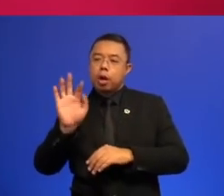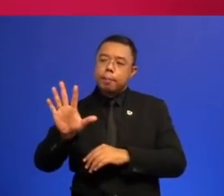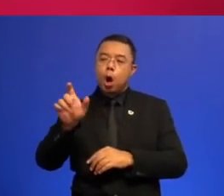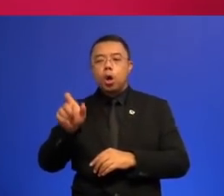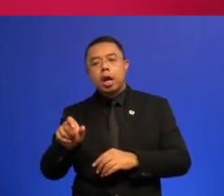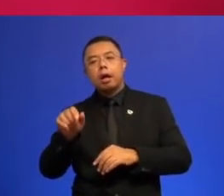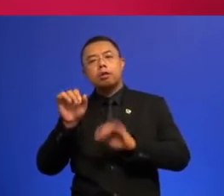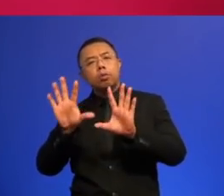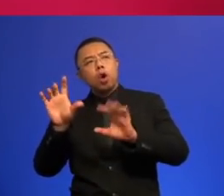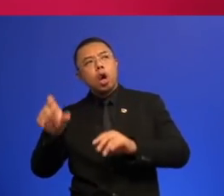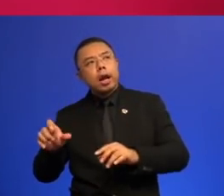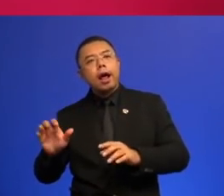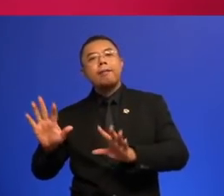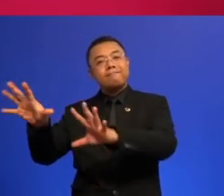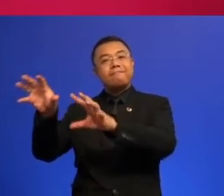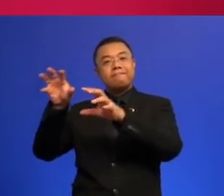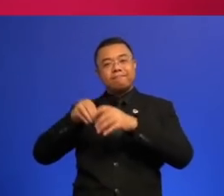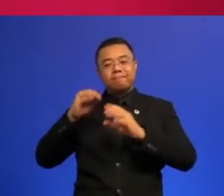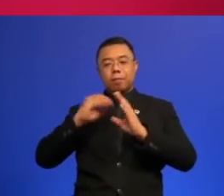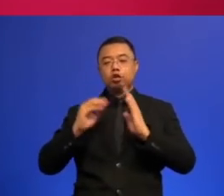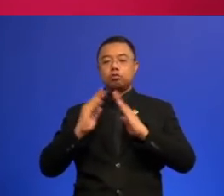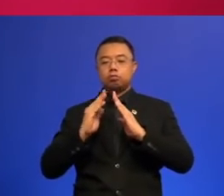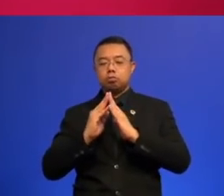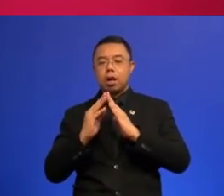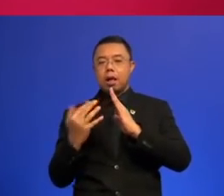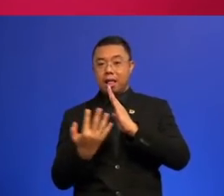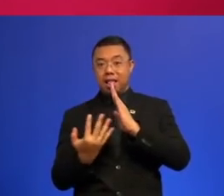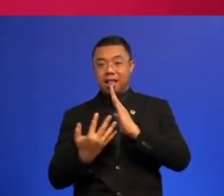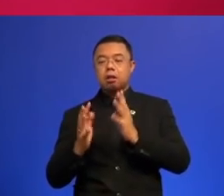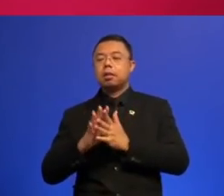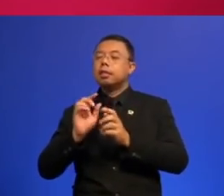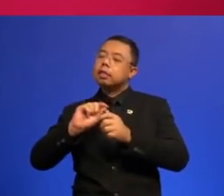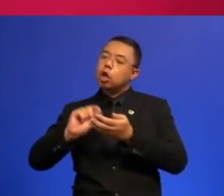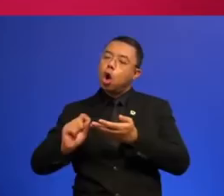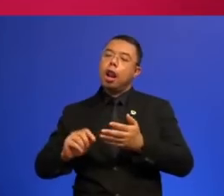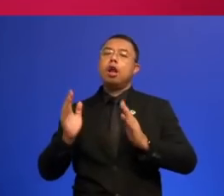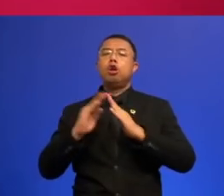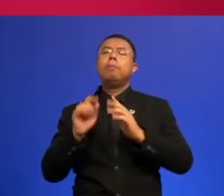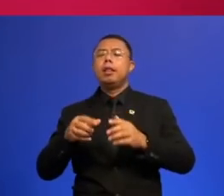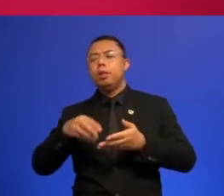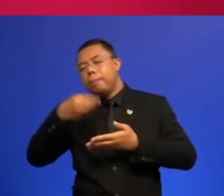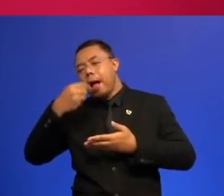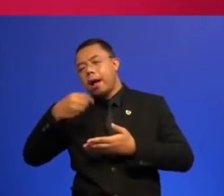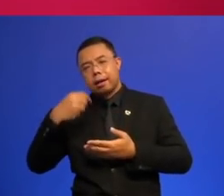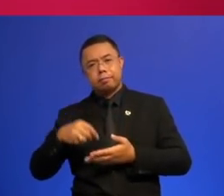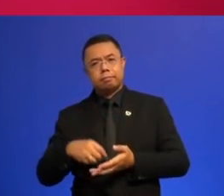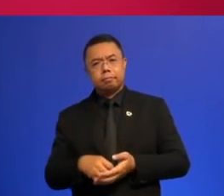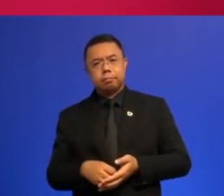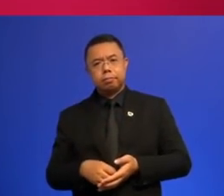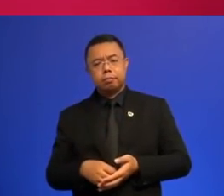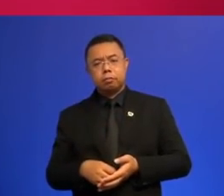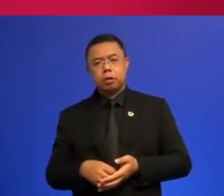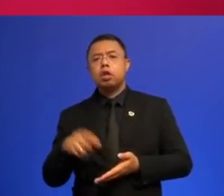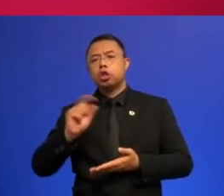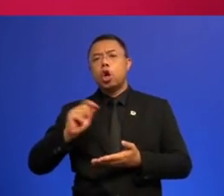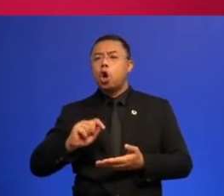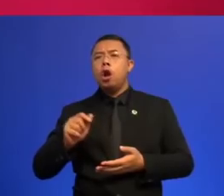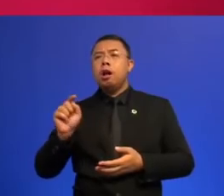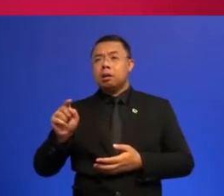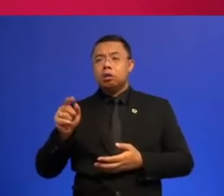10 orang, 15 orang tinggal. Lalu disekolahkan, tinggal di rumah itu, makan seadanya. Sekolahnya